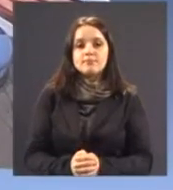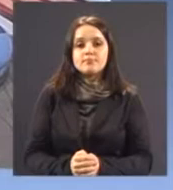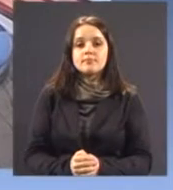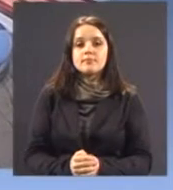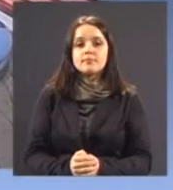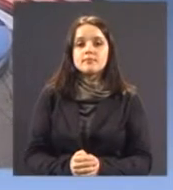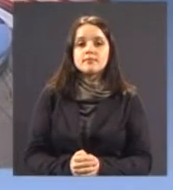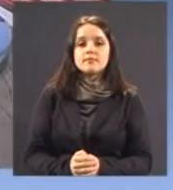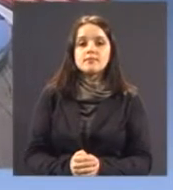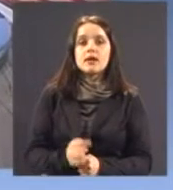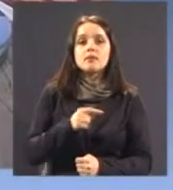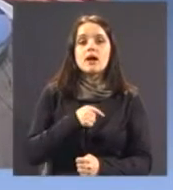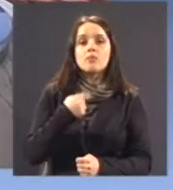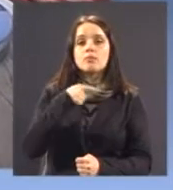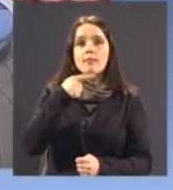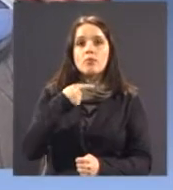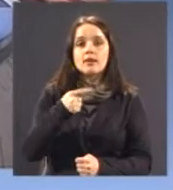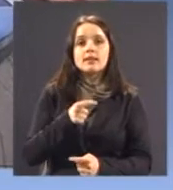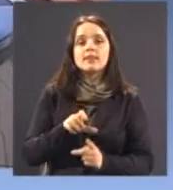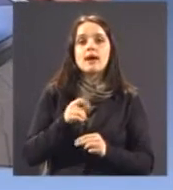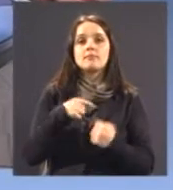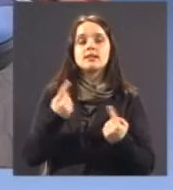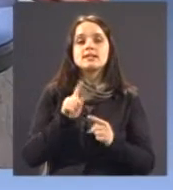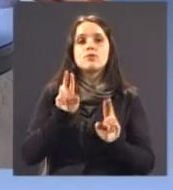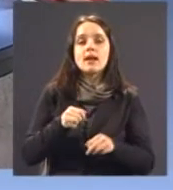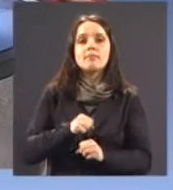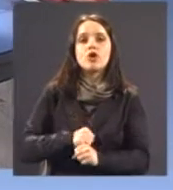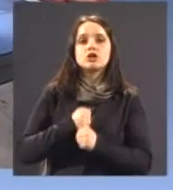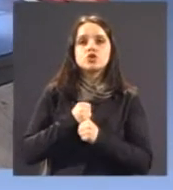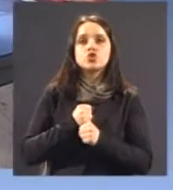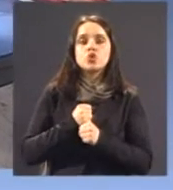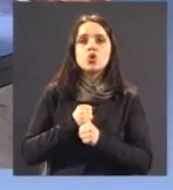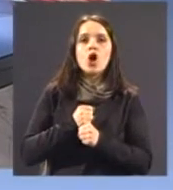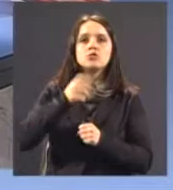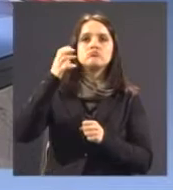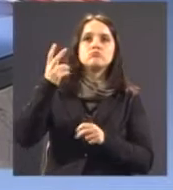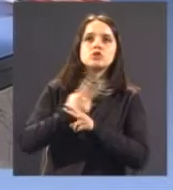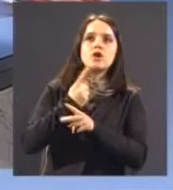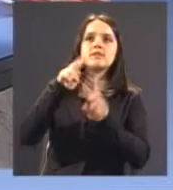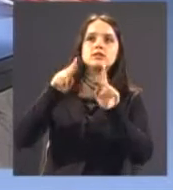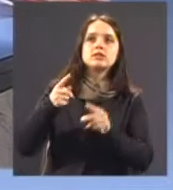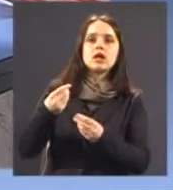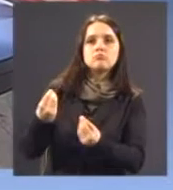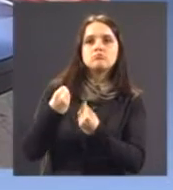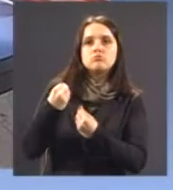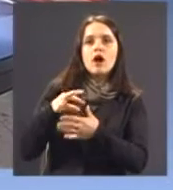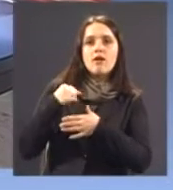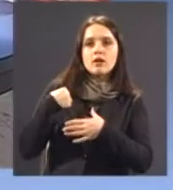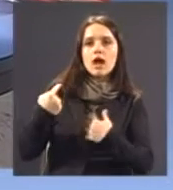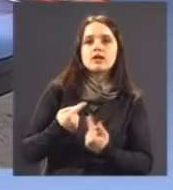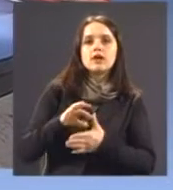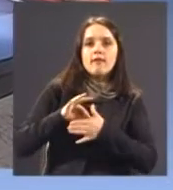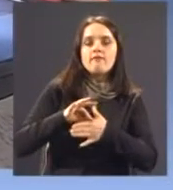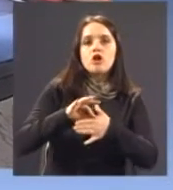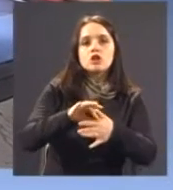u principu mi nismo imali podršku iz sistema, da smo imali neki tim stručnjaka koji nas je vodio, odnosno koji bi vodio moje